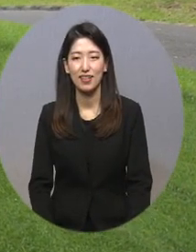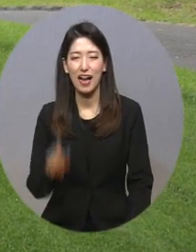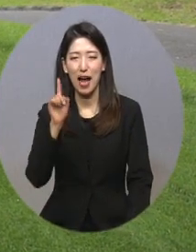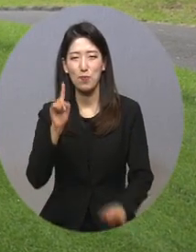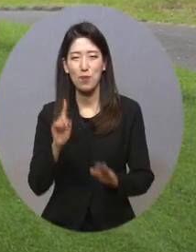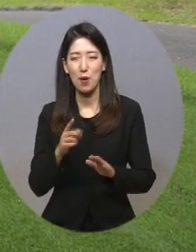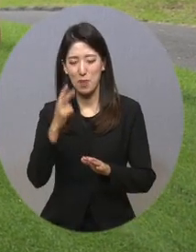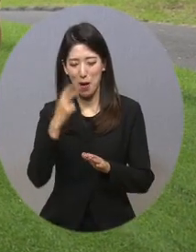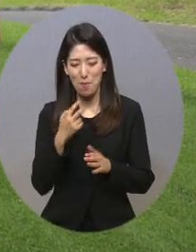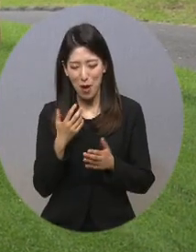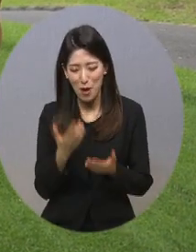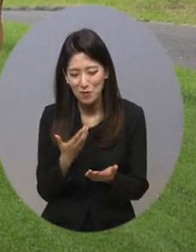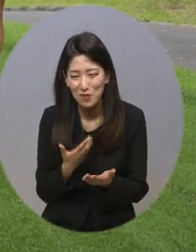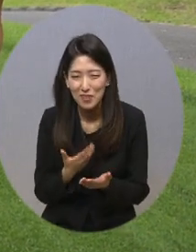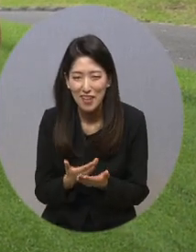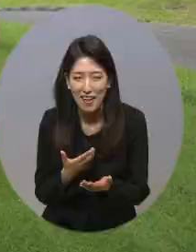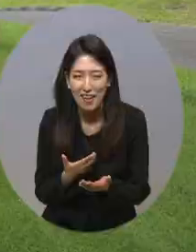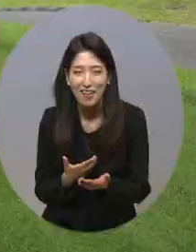봐주세요.